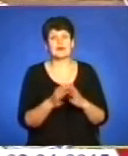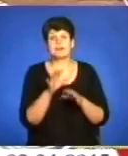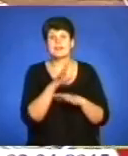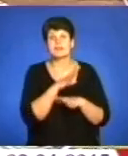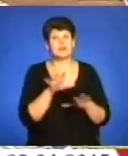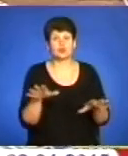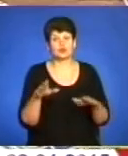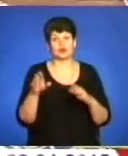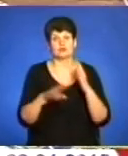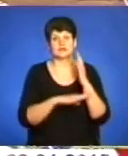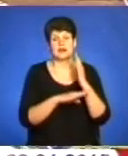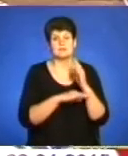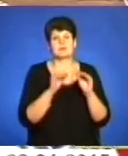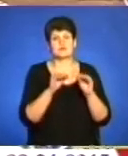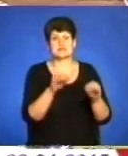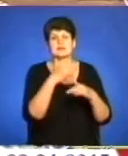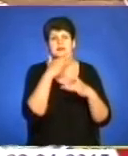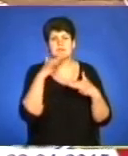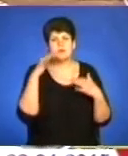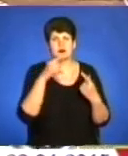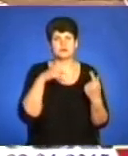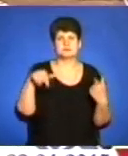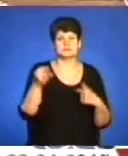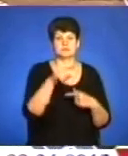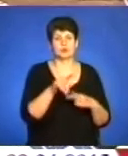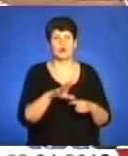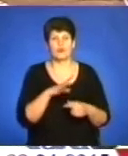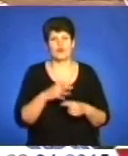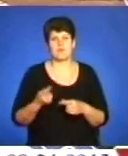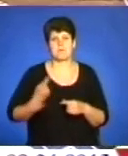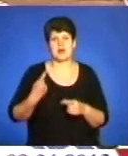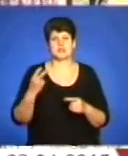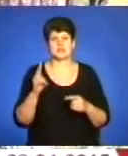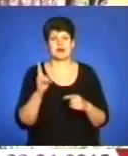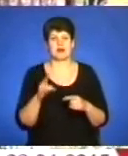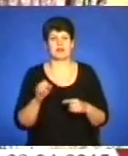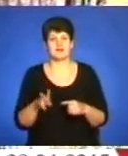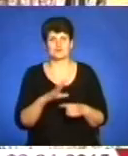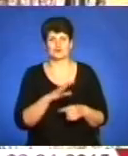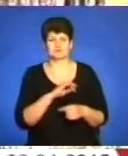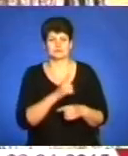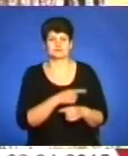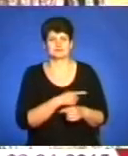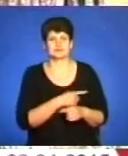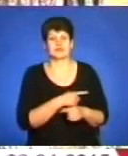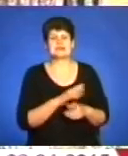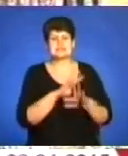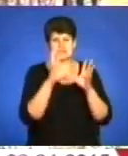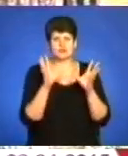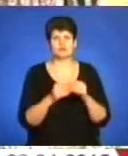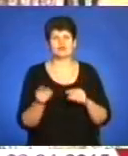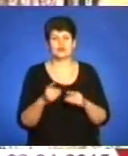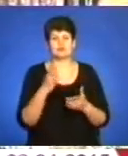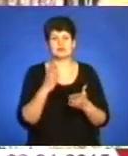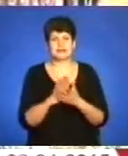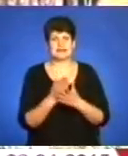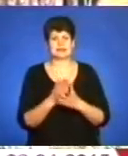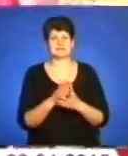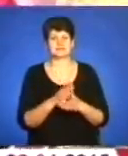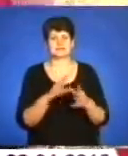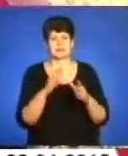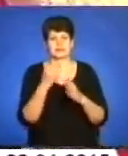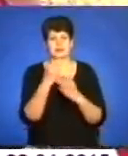ми посадили тоді дуже багато. От тоді якби і майстер-клас основний відбувся. Загалом у Тернополі розроблена концепція озеленення